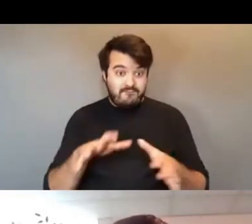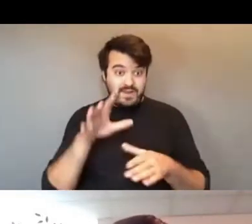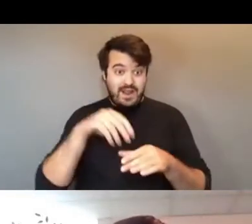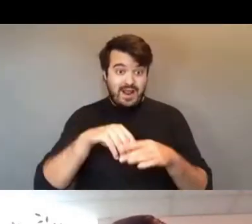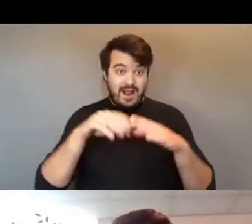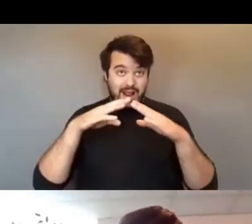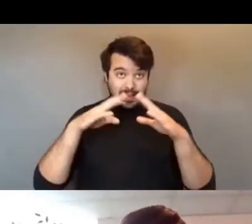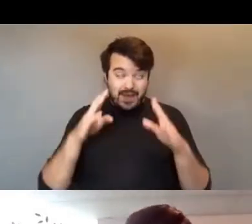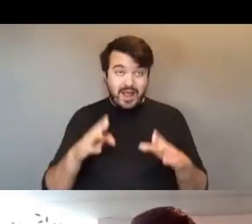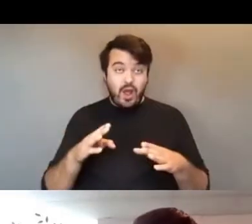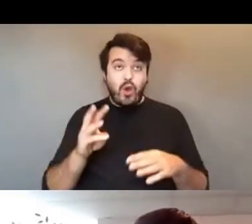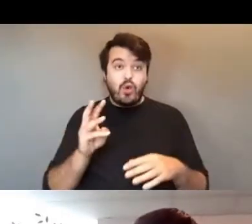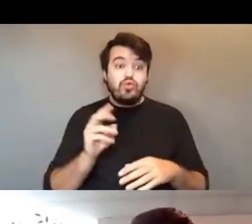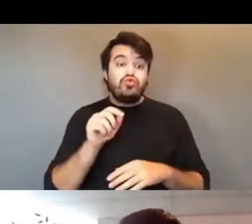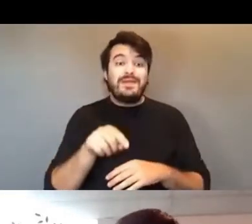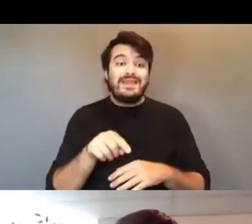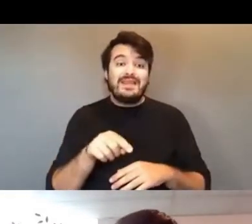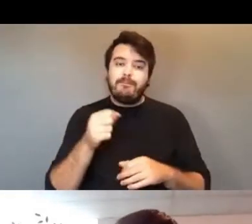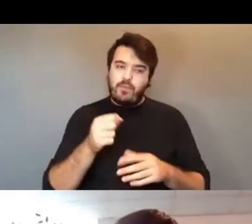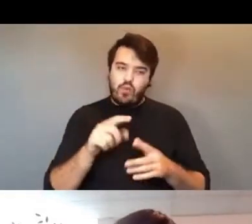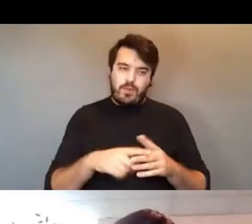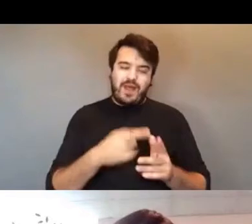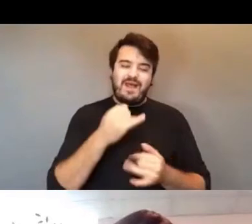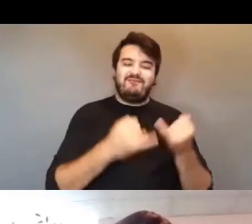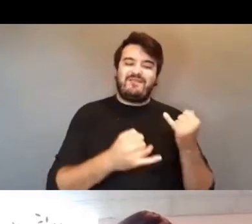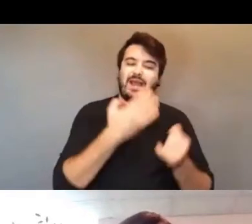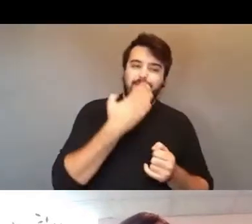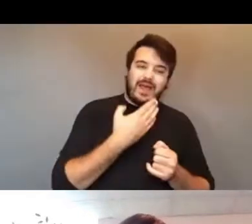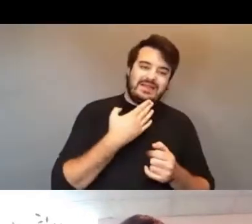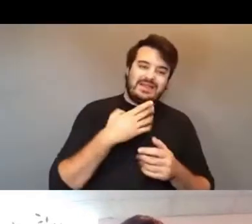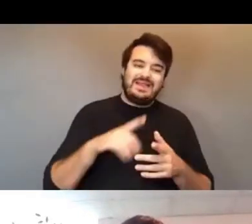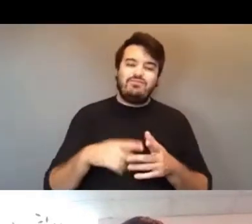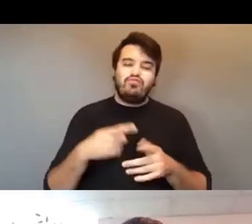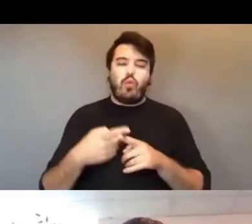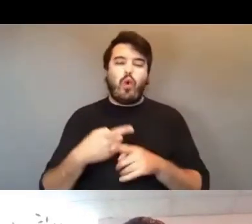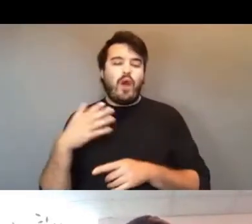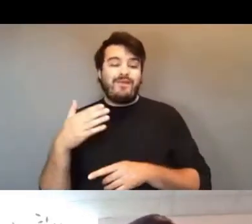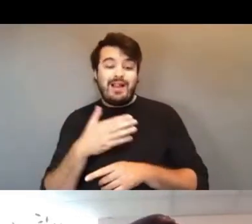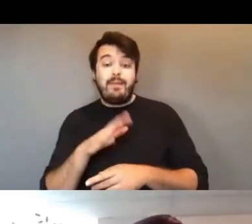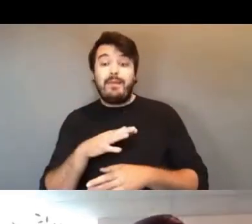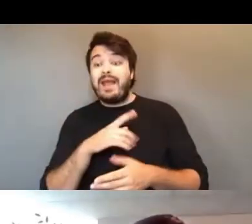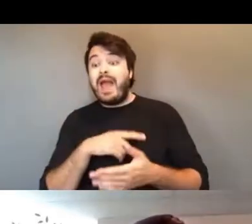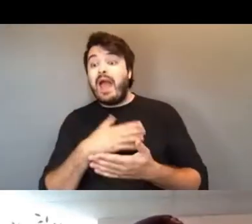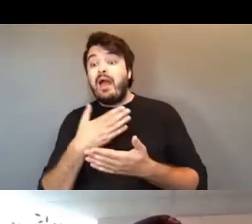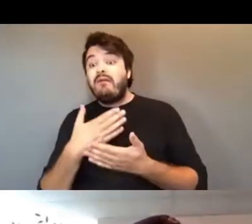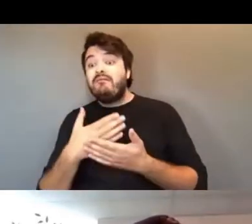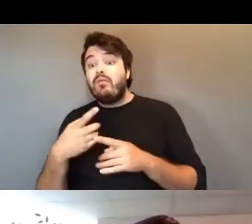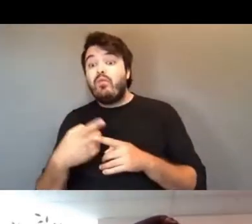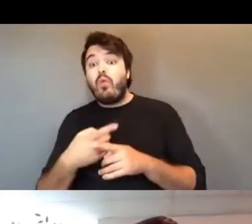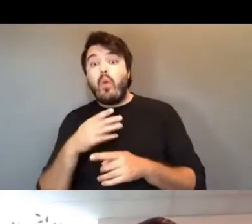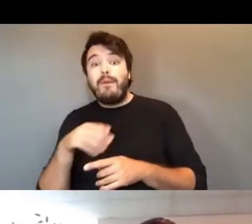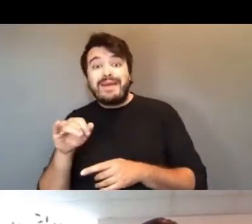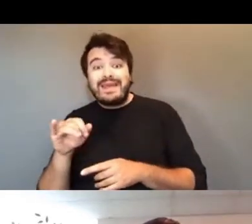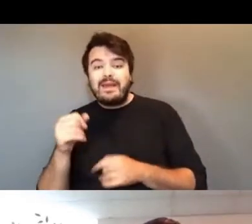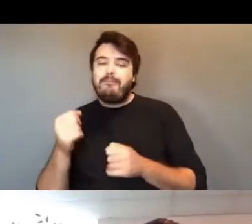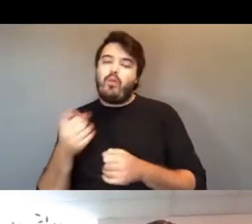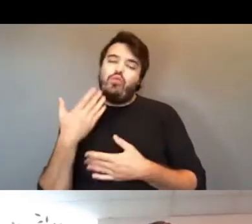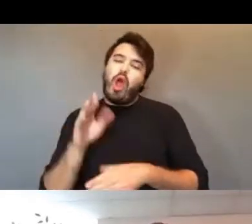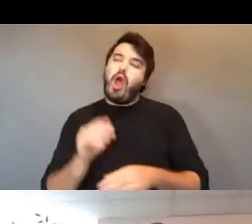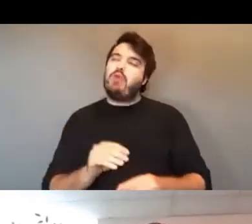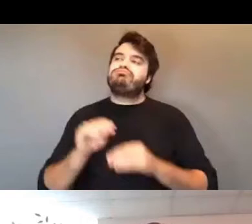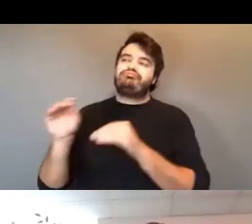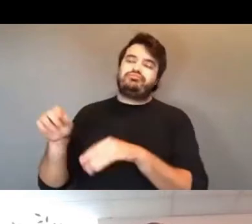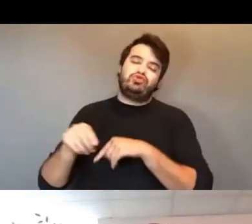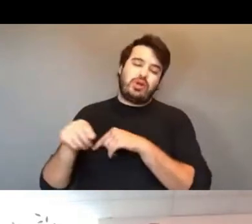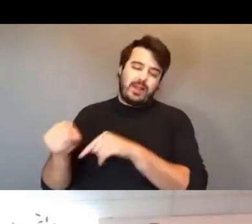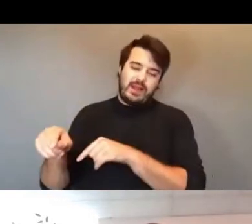intérieur, vous pouvez les commencer en fin mars, début avril et rendu en mai, vous pouvez le mettre au jardin. Puis,